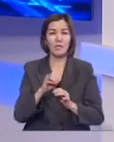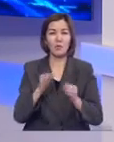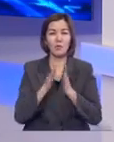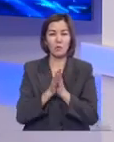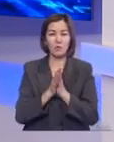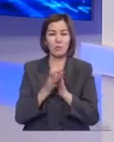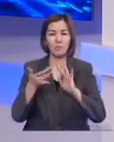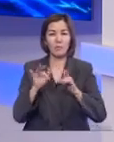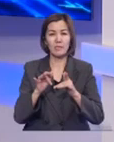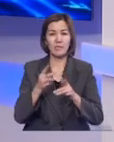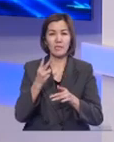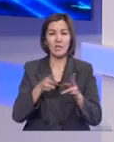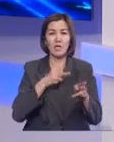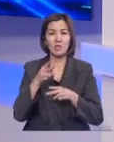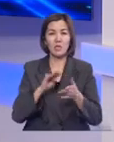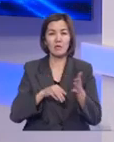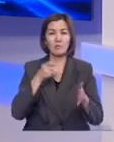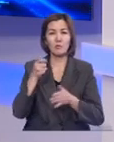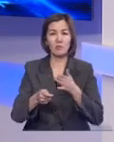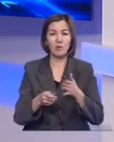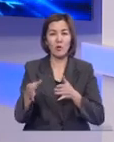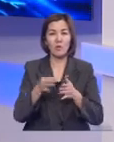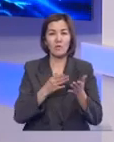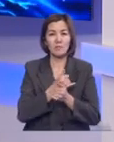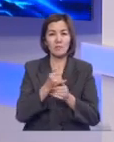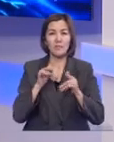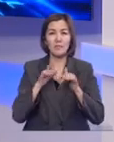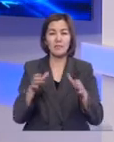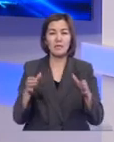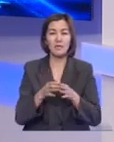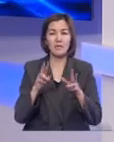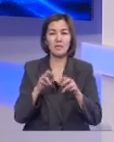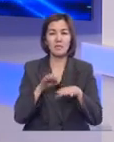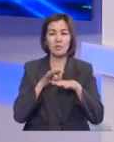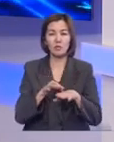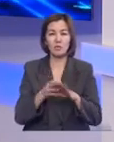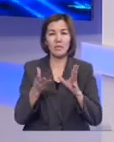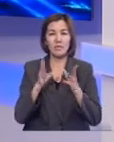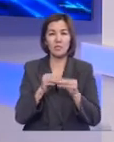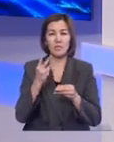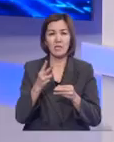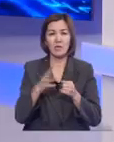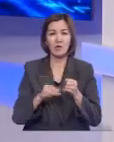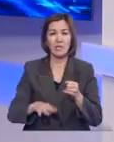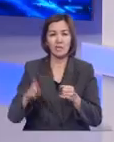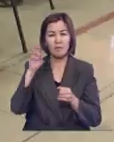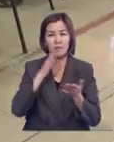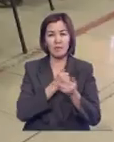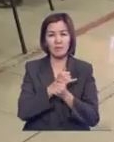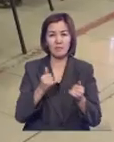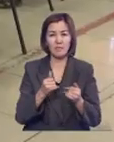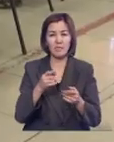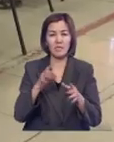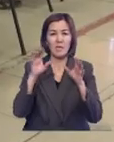шағым түсті. Сондықтан облыстық мемлекеттік қызмет істері агенттігі жоспардан тыс тексеріс жүргізген. Нәтижесінде екі ауданда мемлекеттік қызметкерлерге